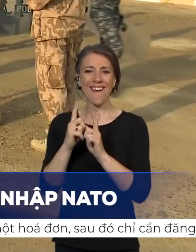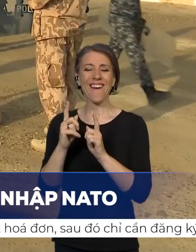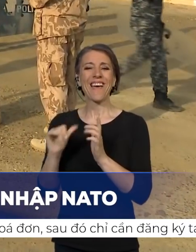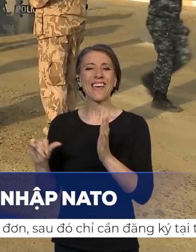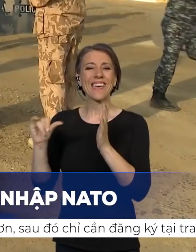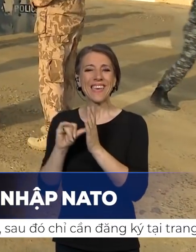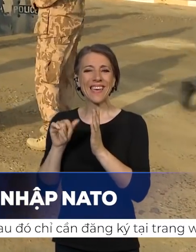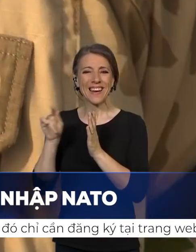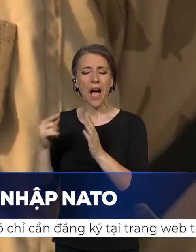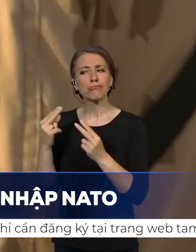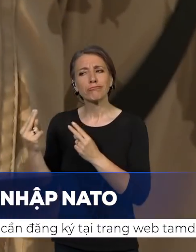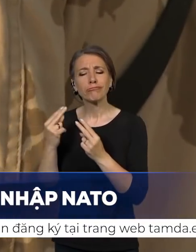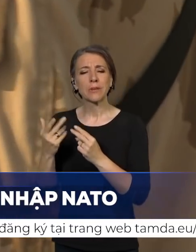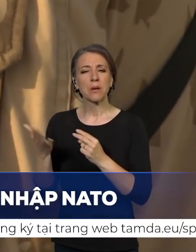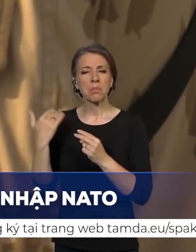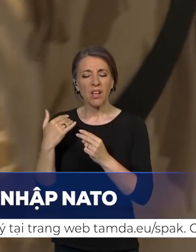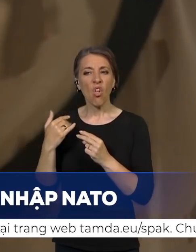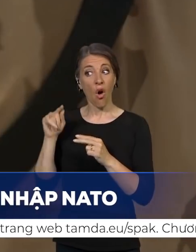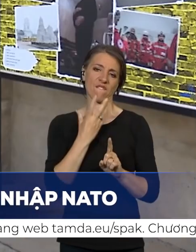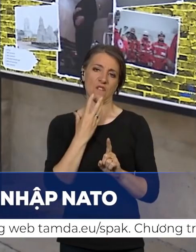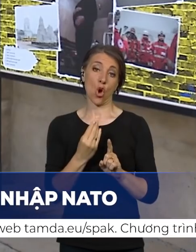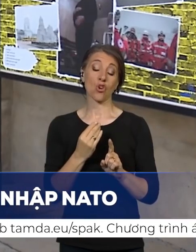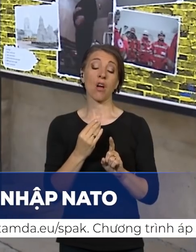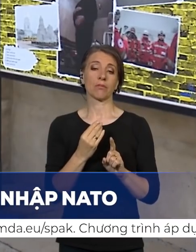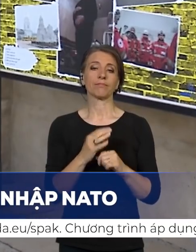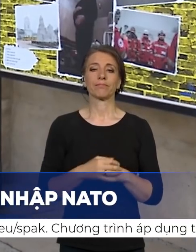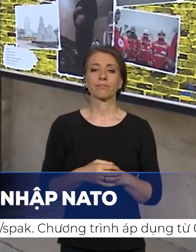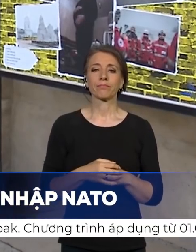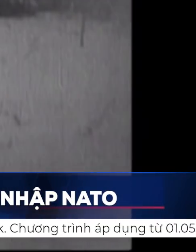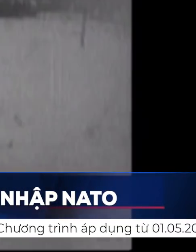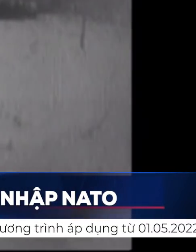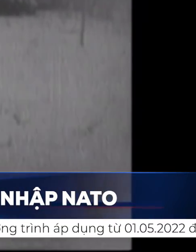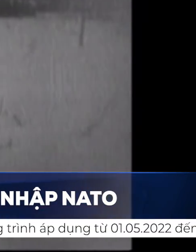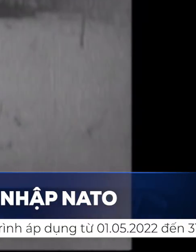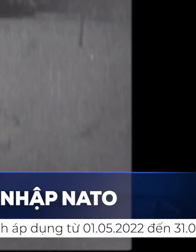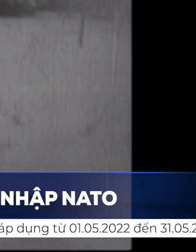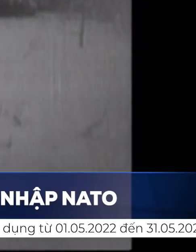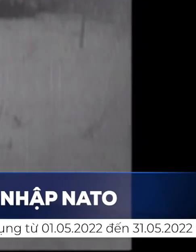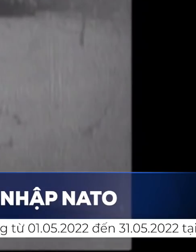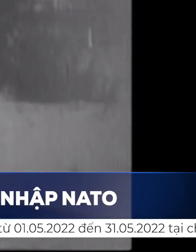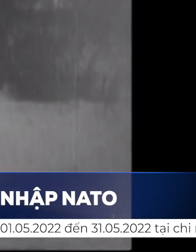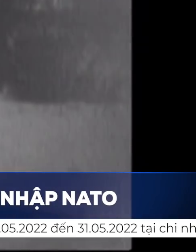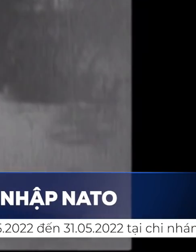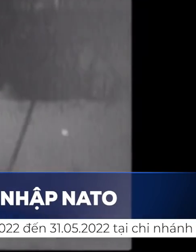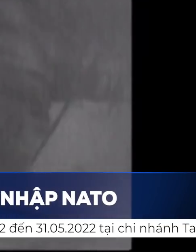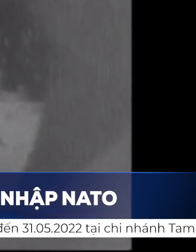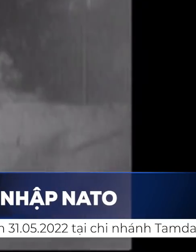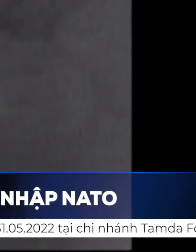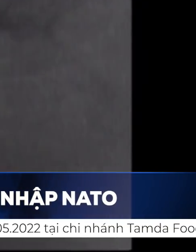tìm kiếm một nơi trú ẩn an toàn, mà chắc chắn đó sẽ là Liên minh Bắc Đại Tây Dương. Liên minh Bắc Đại Tây Dương được thành lập vào tháng